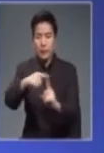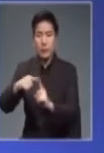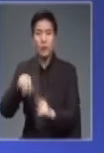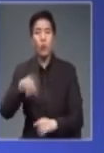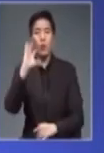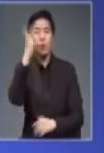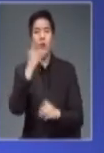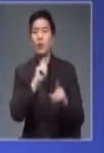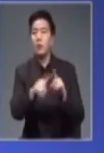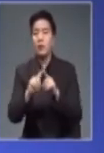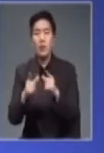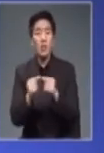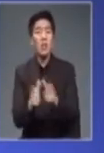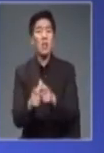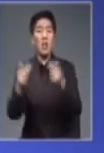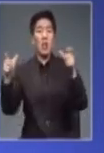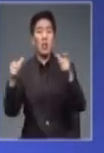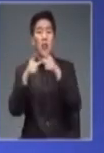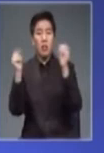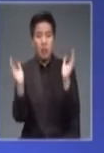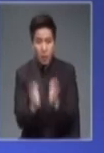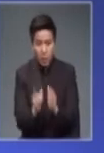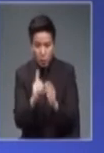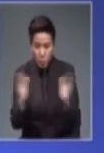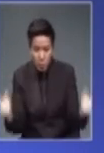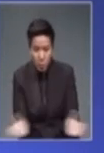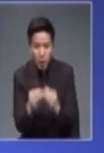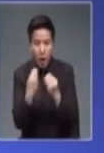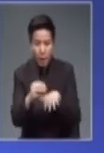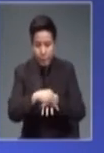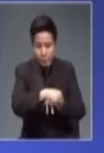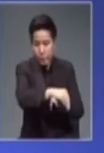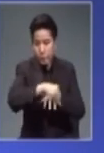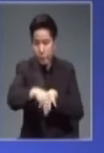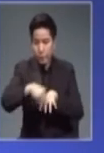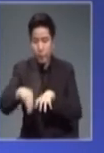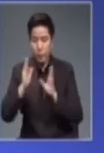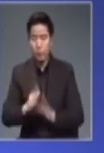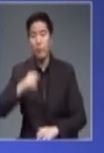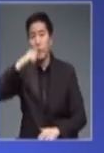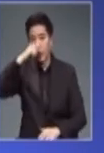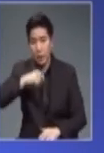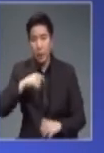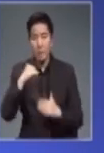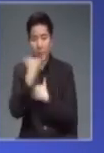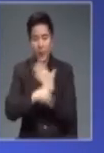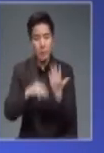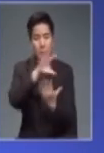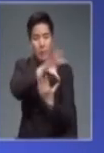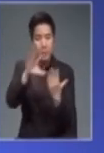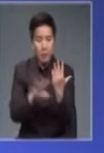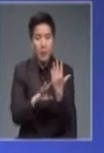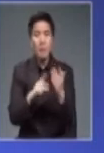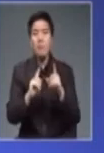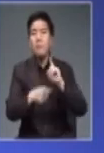ำคัญในการสร้างความมั่นคงให้กับประเทศโดยทอดพระเนตรเห็นถึงศักยภาพของสถาบันอุดมศึกษาเป็นอย่างดีและทรงเ